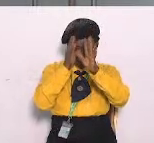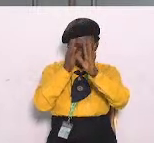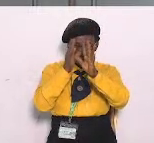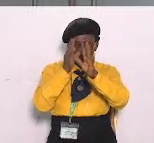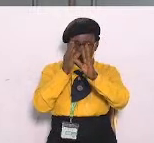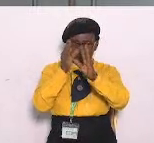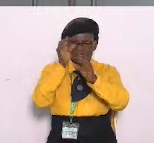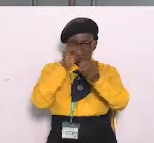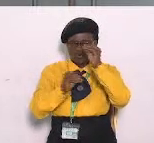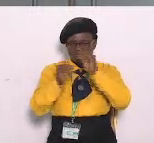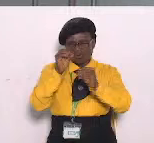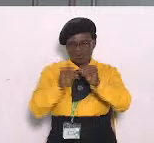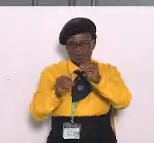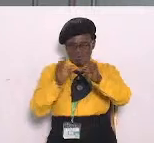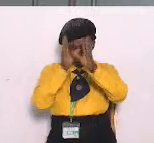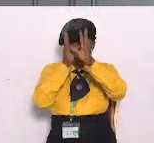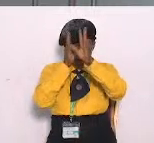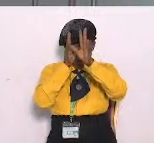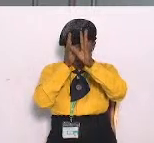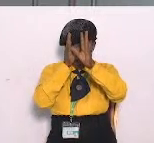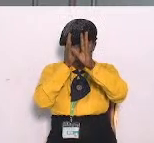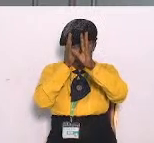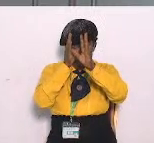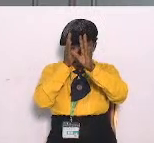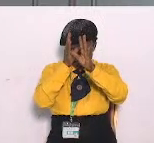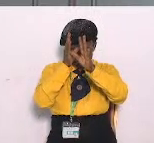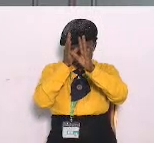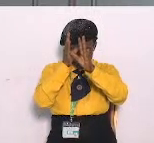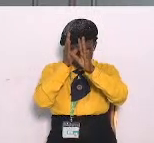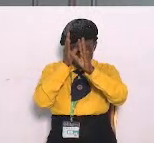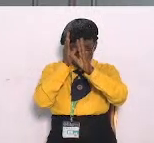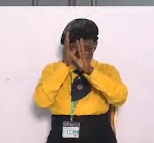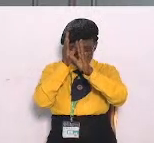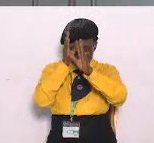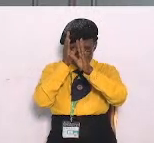Père oh merci Père